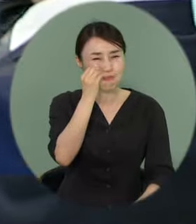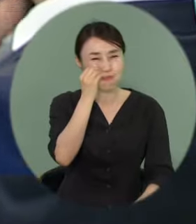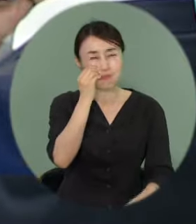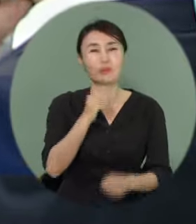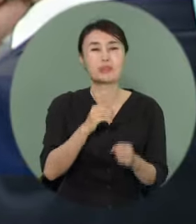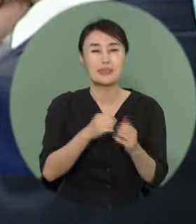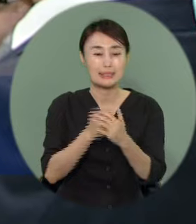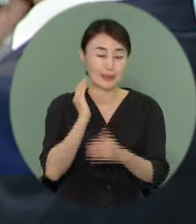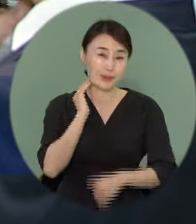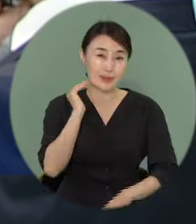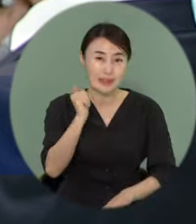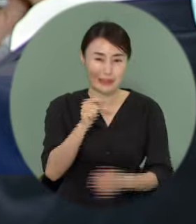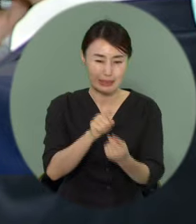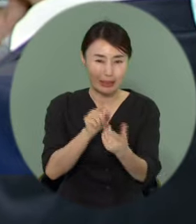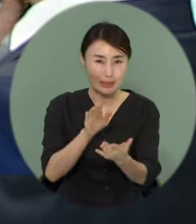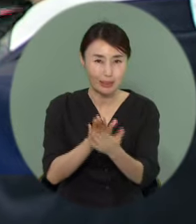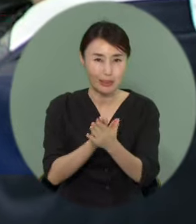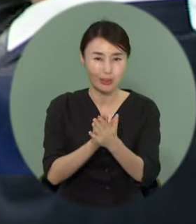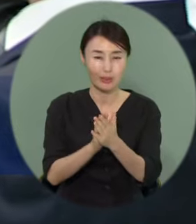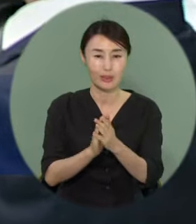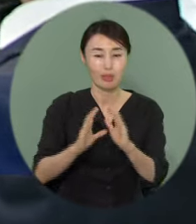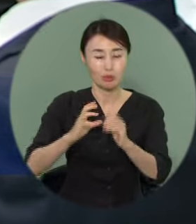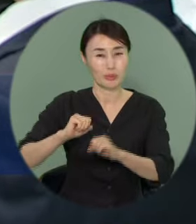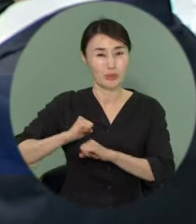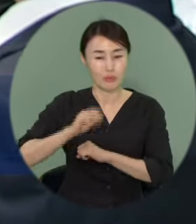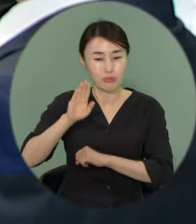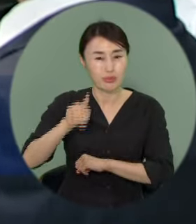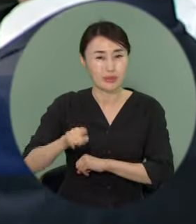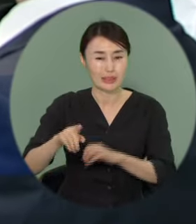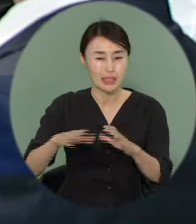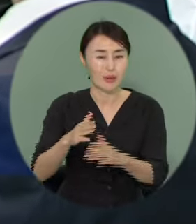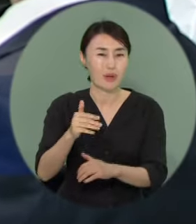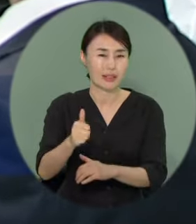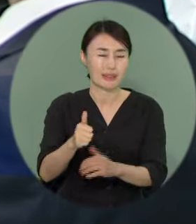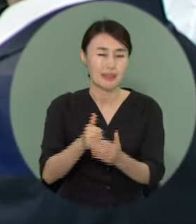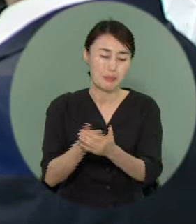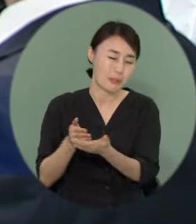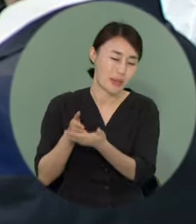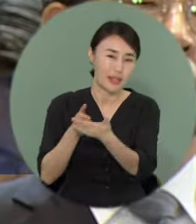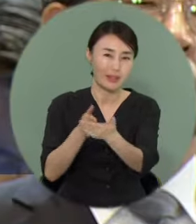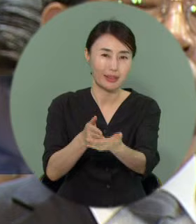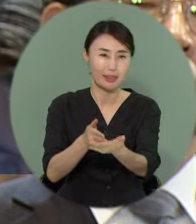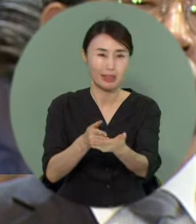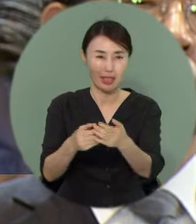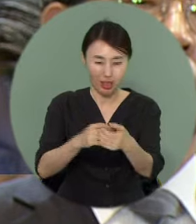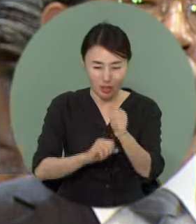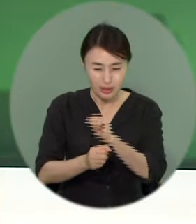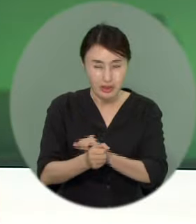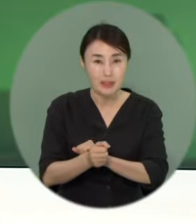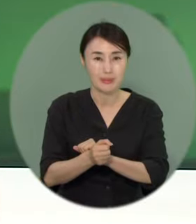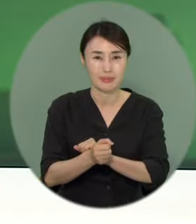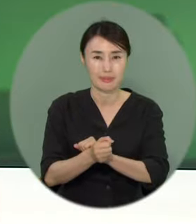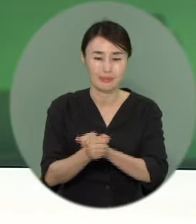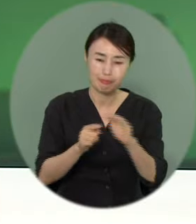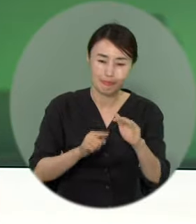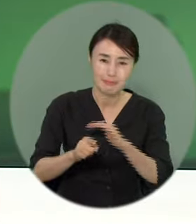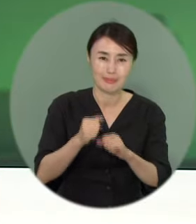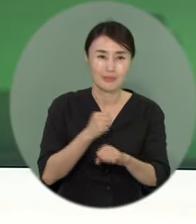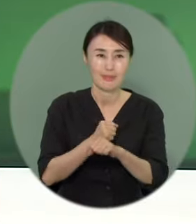있습니다. 대통령께서 국방부 장관한테 말씀하셔서 이 국방부가 적극 나서서